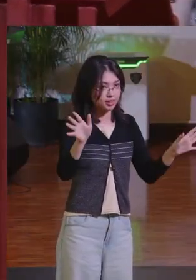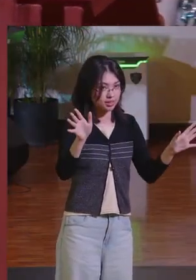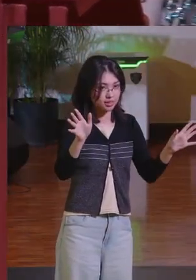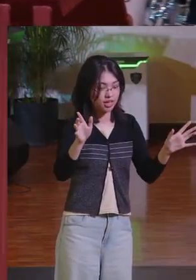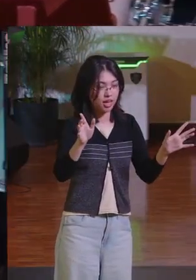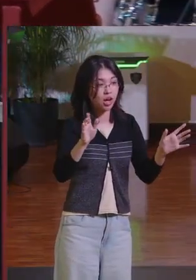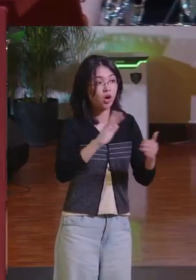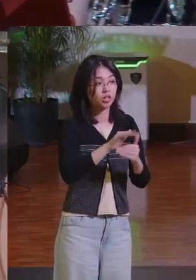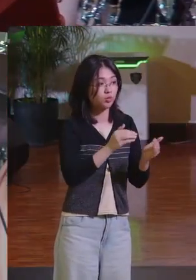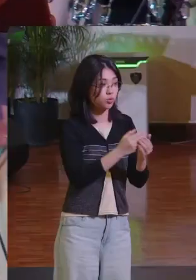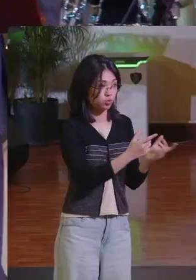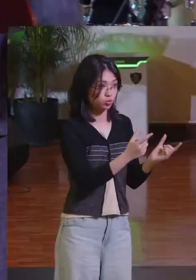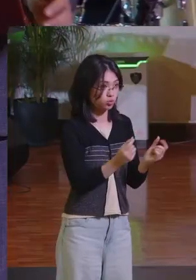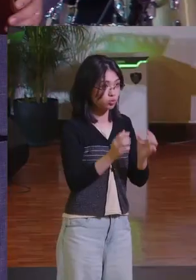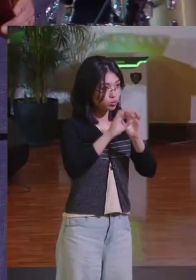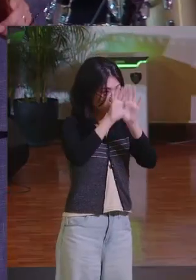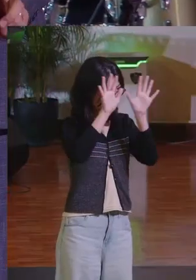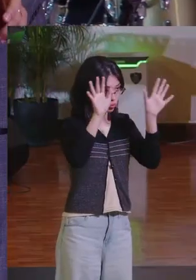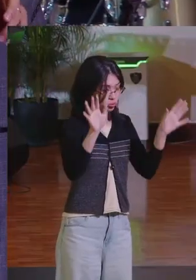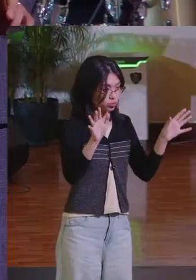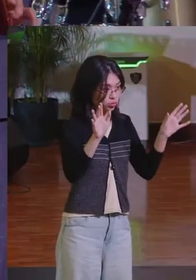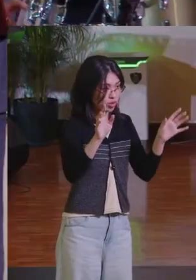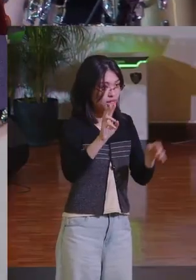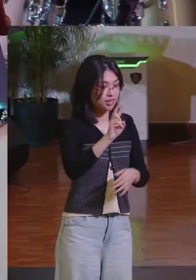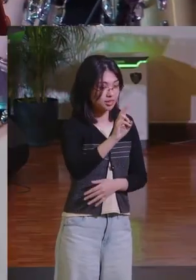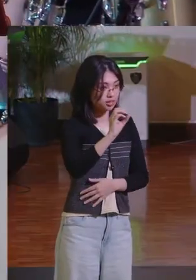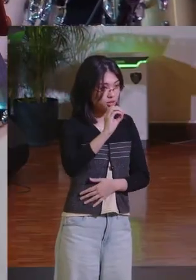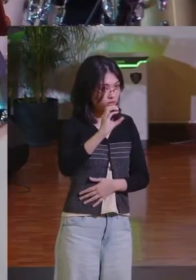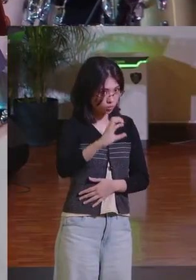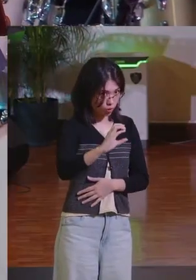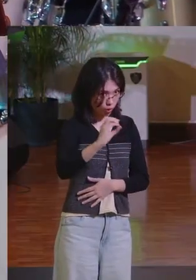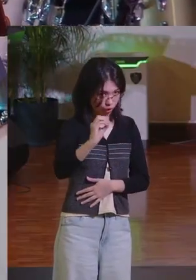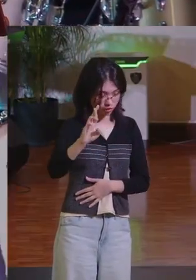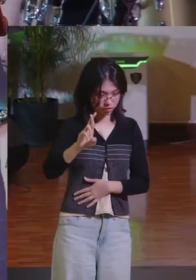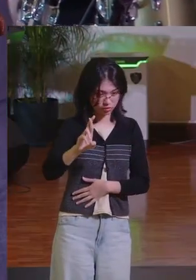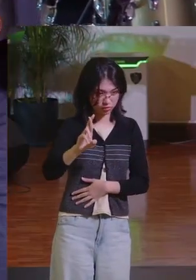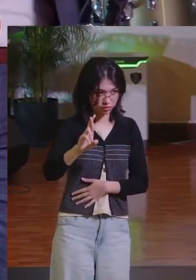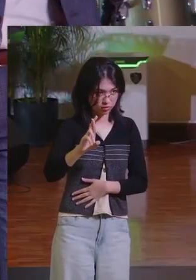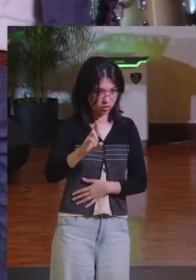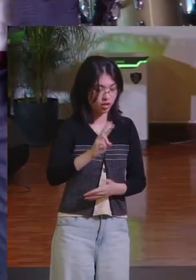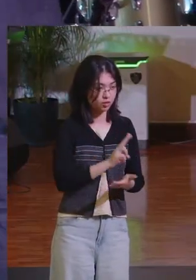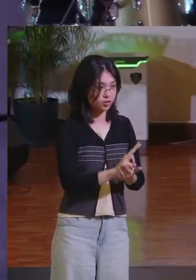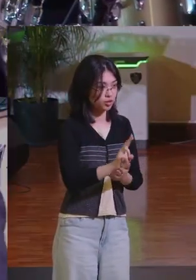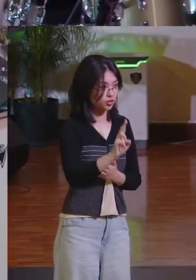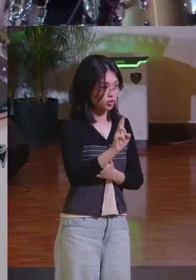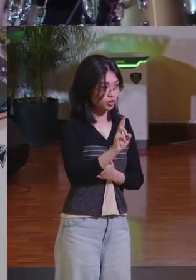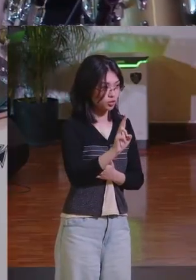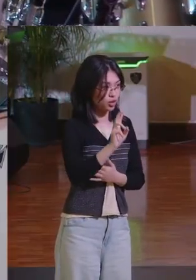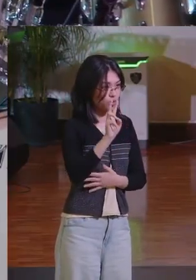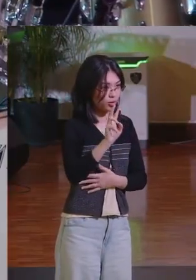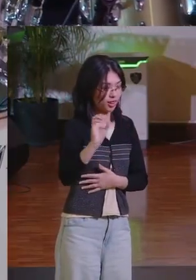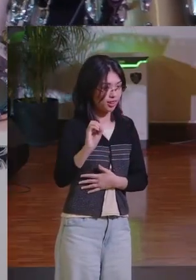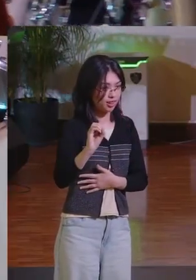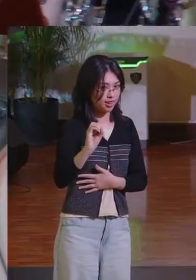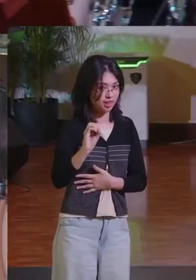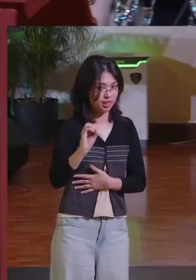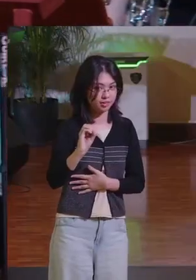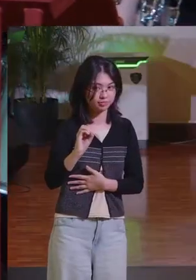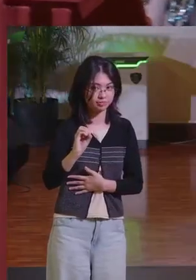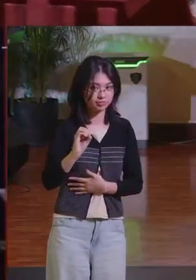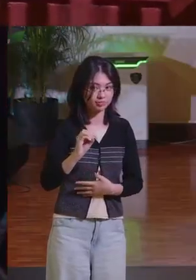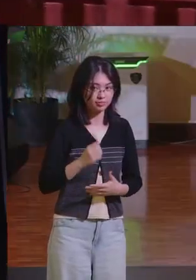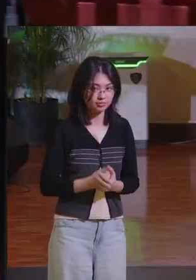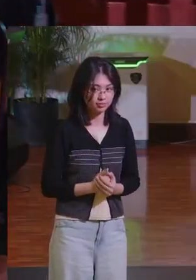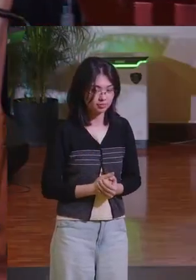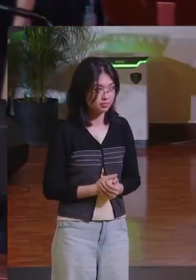buhay. Sa 2 Corinthians chapter 1 verse 20, yung salita ng Diyos, gaya ng sinabi ko, yan, nakakalito talaga yan pag ikaw